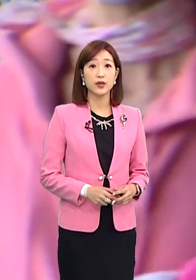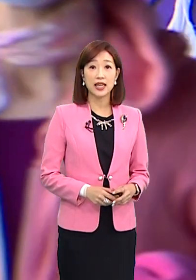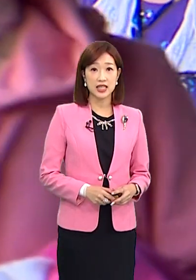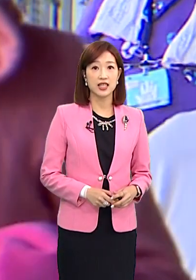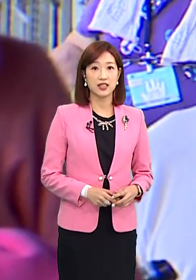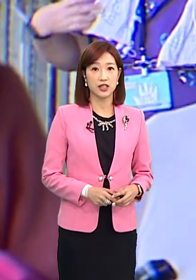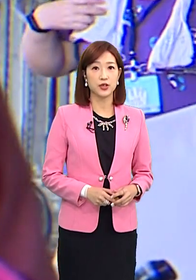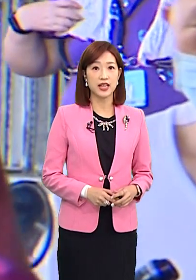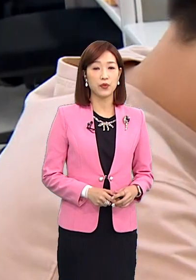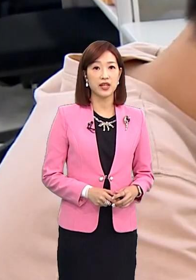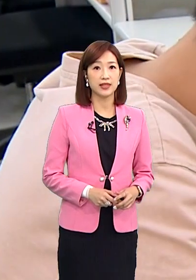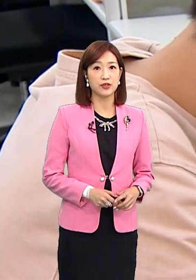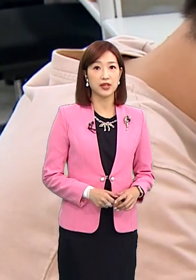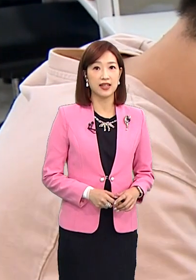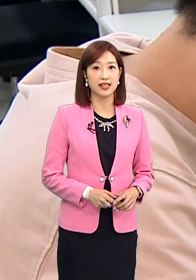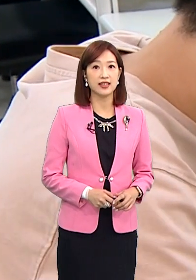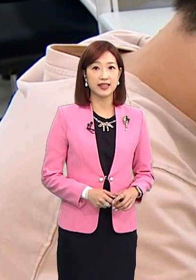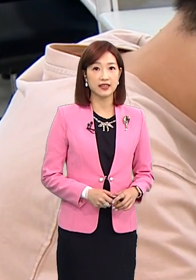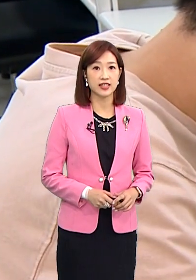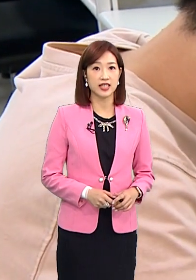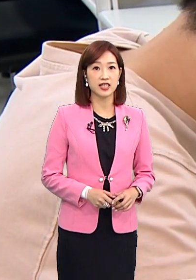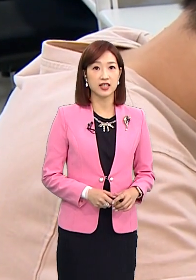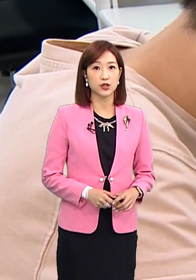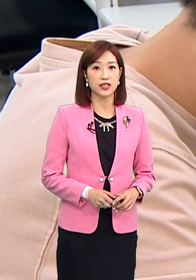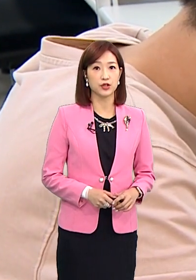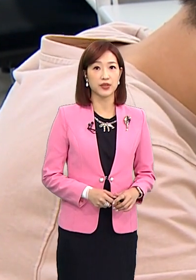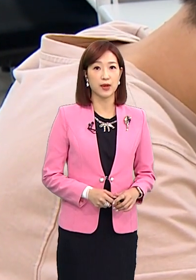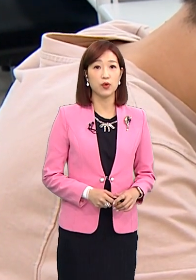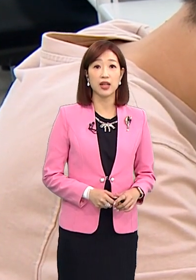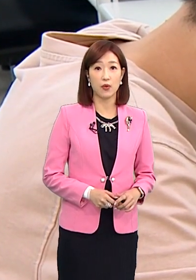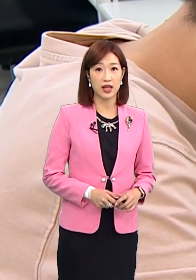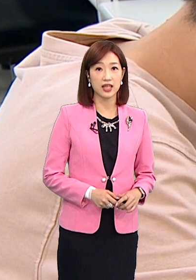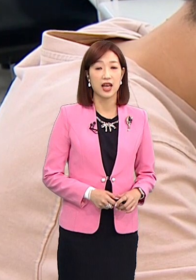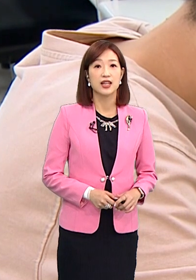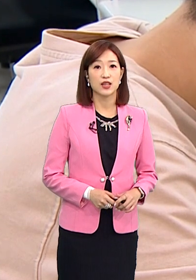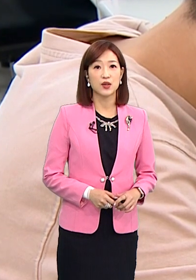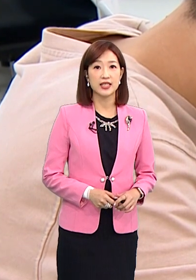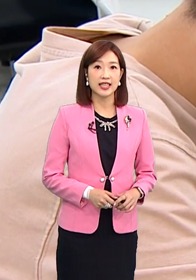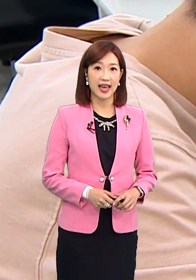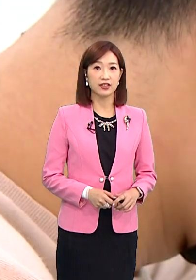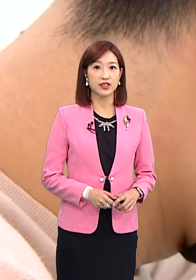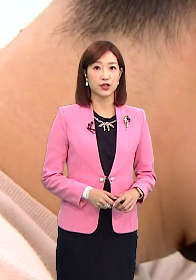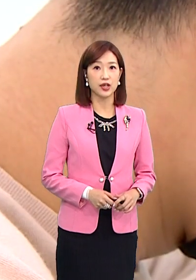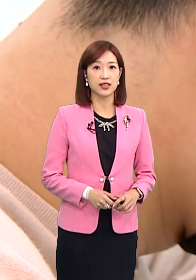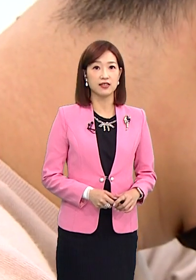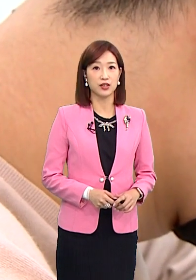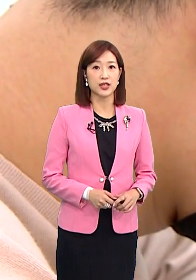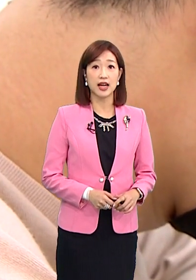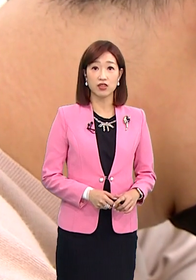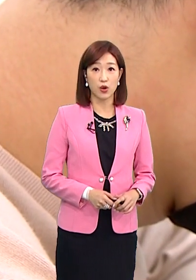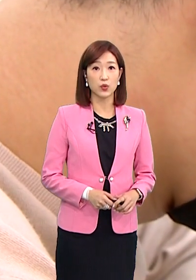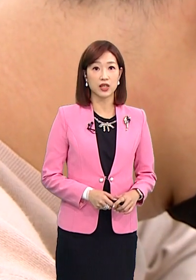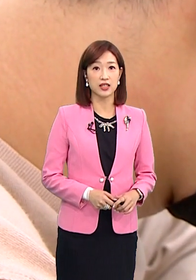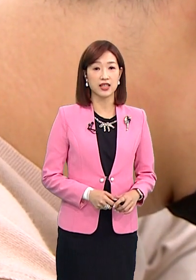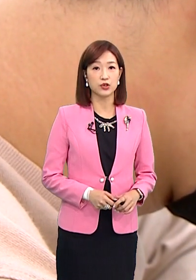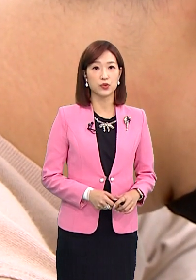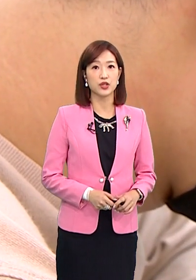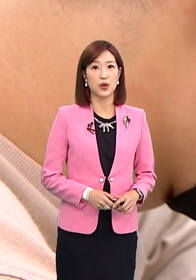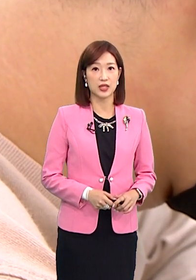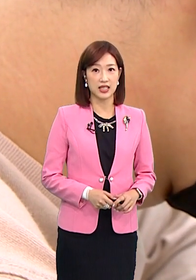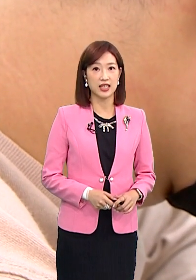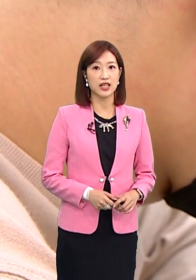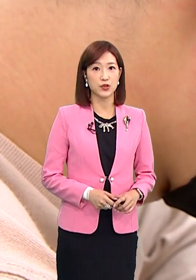本土新冠疫情持续降温，连续两天单日新增的确诊数跌破20000例。从今天开始，确诊者居家照护隔离